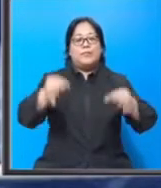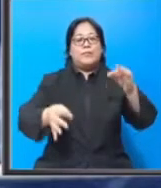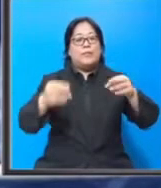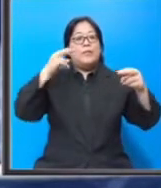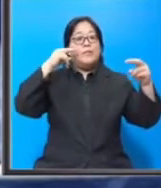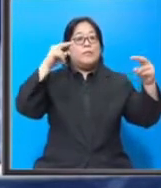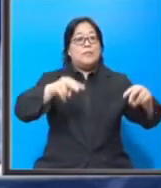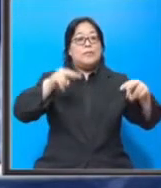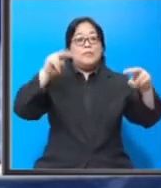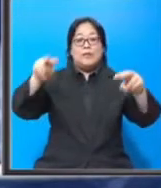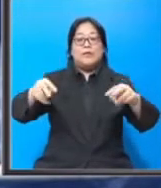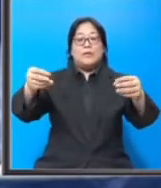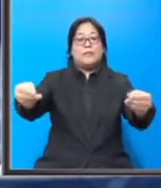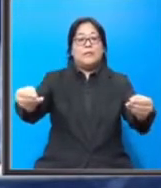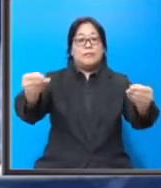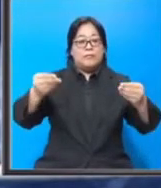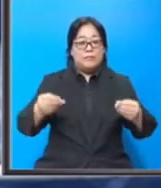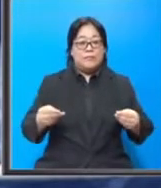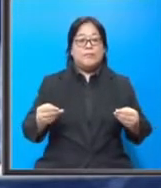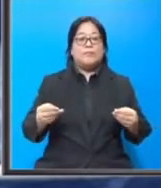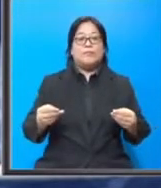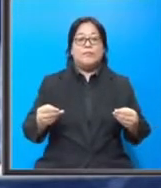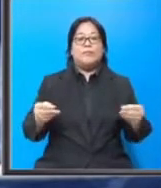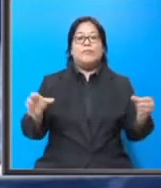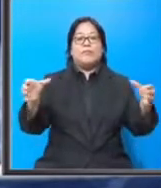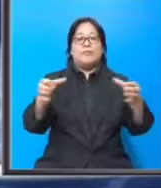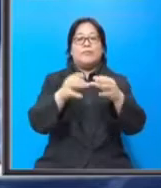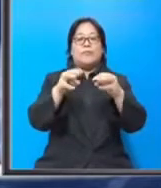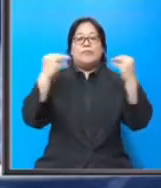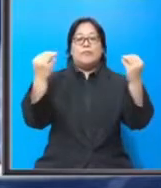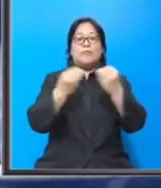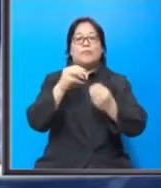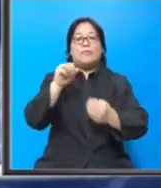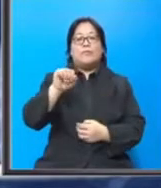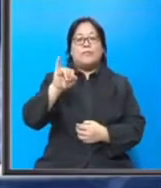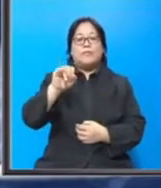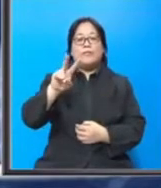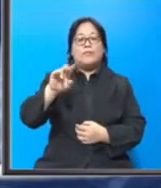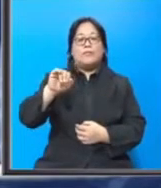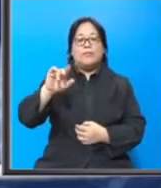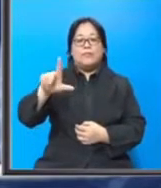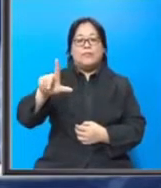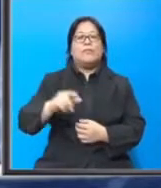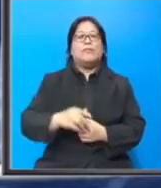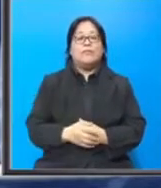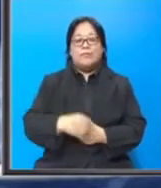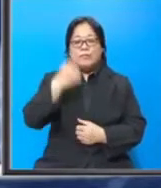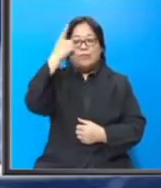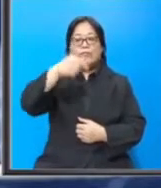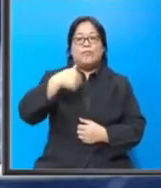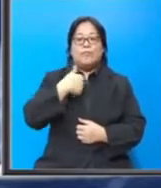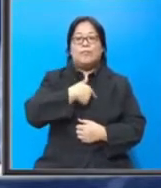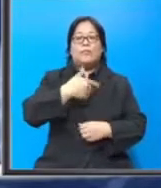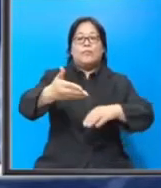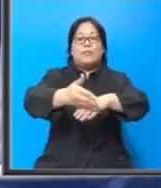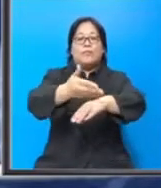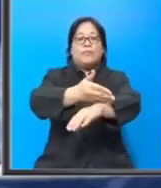sekiranya pandangan-pandangan diberikan daripada golongan masyarakat sivil, civil society, untuk kita